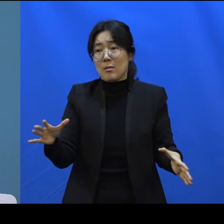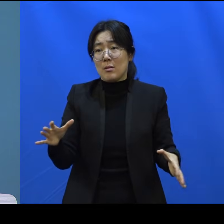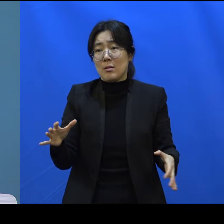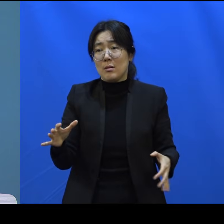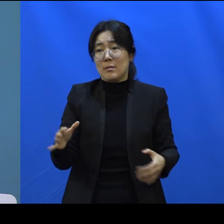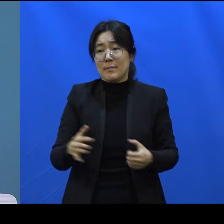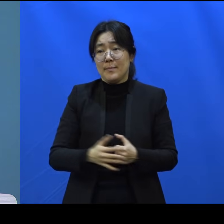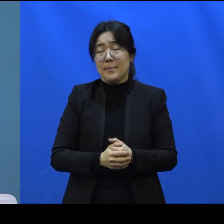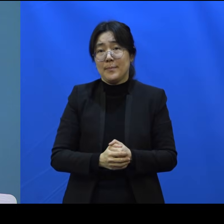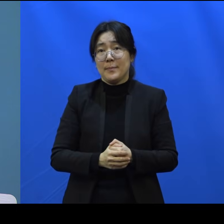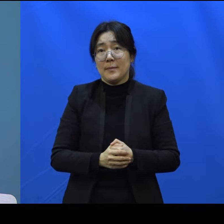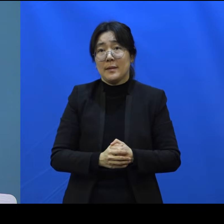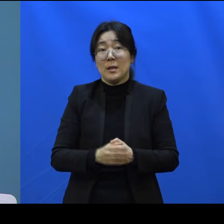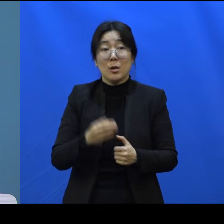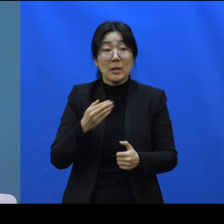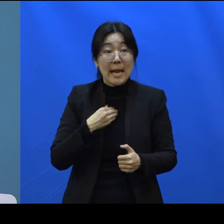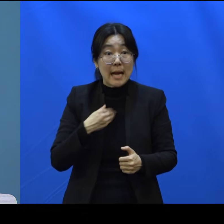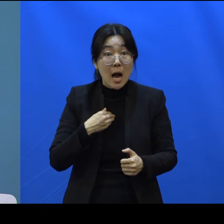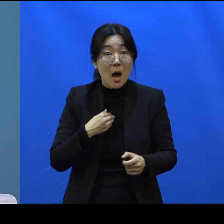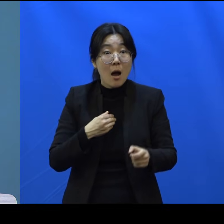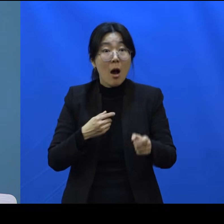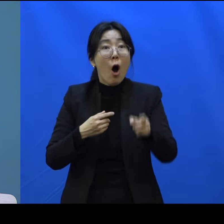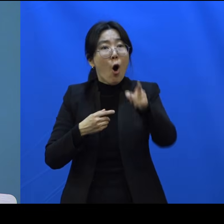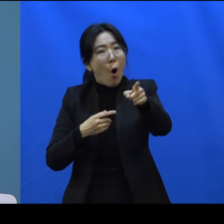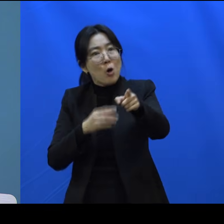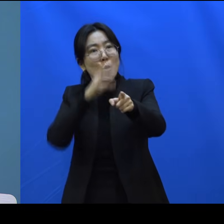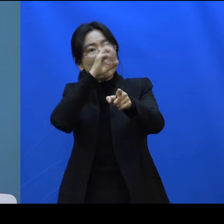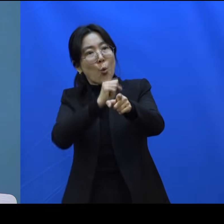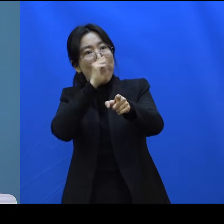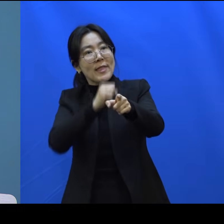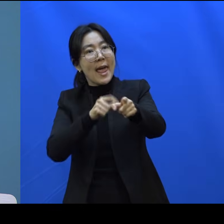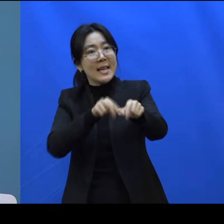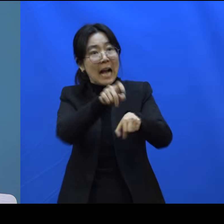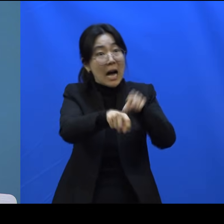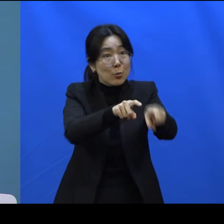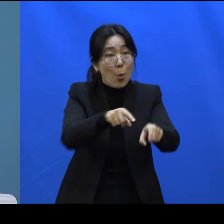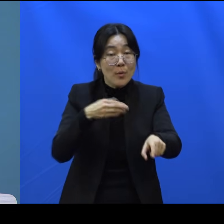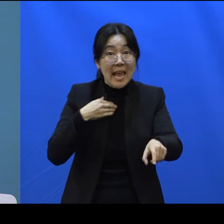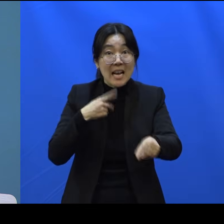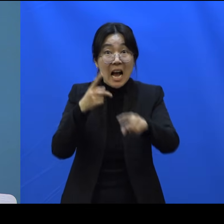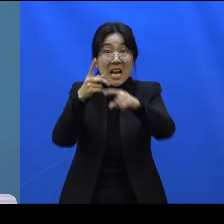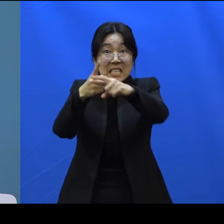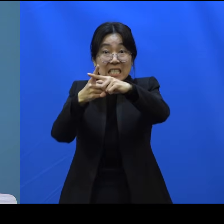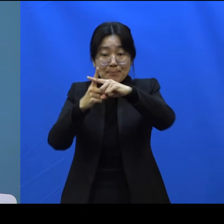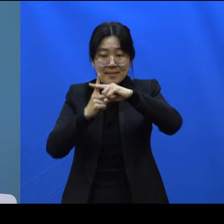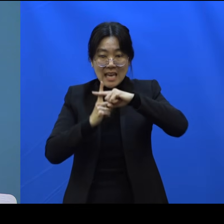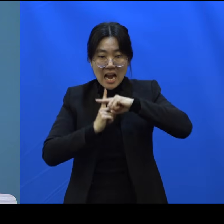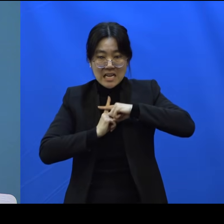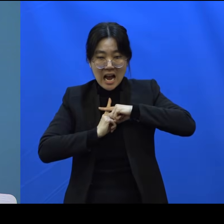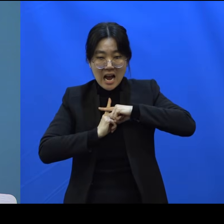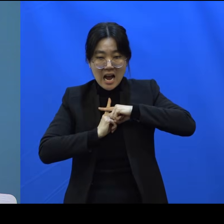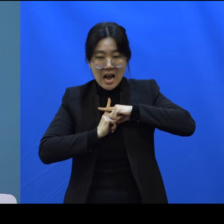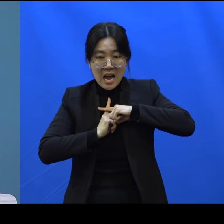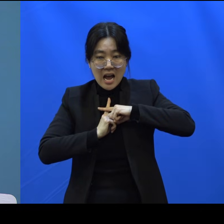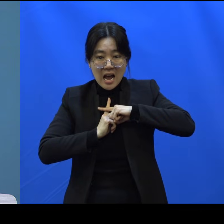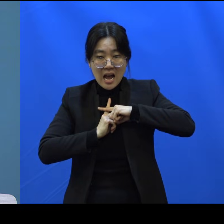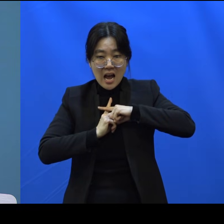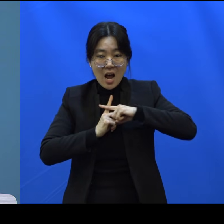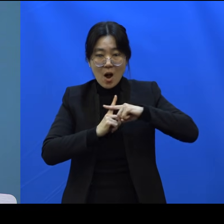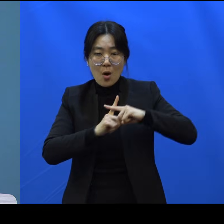실패해요. 가면 그냥 결과가 나와 있어요. 십자가의 방식을 대비해 보면 되는 거예요.